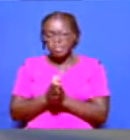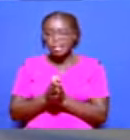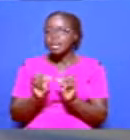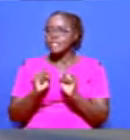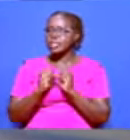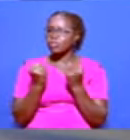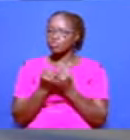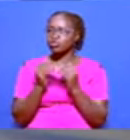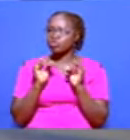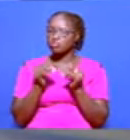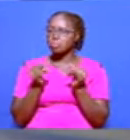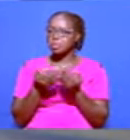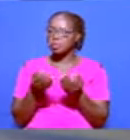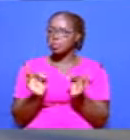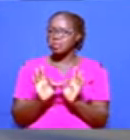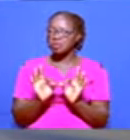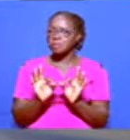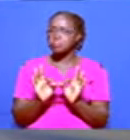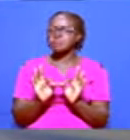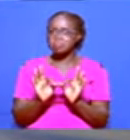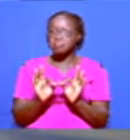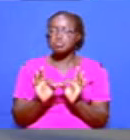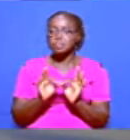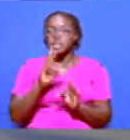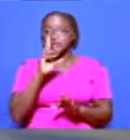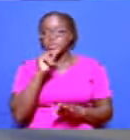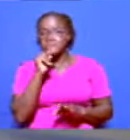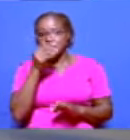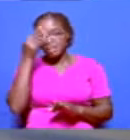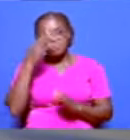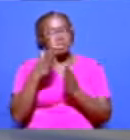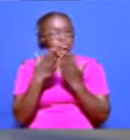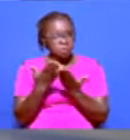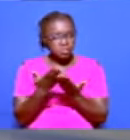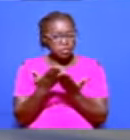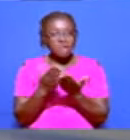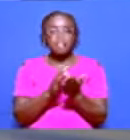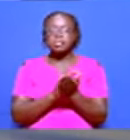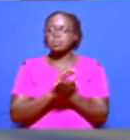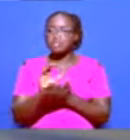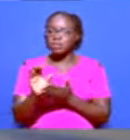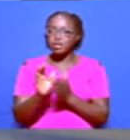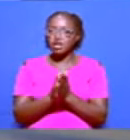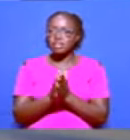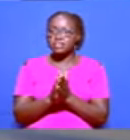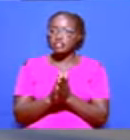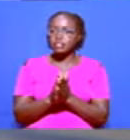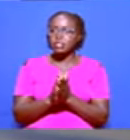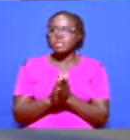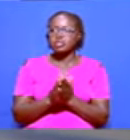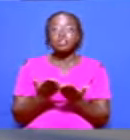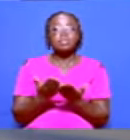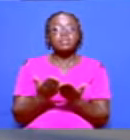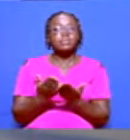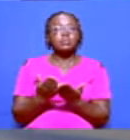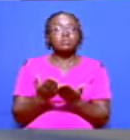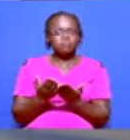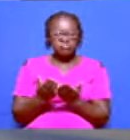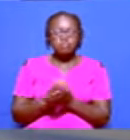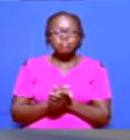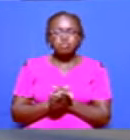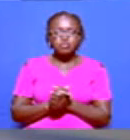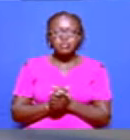wazi kwenye Twitter, Facebook na vile vile YouTube at KBC Channel 1, ama usakure katika mtandao wangu wa Facebook Ben K Chumba, bonyeza